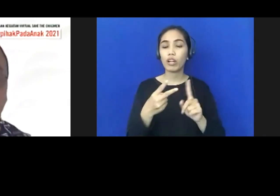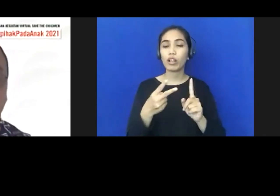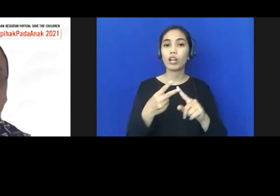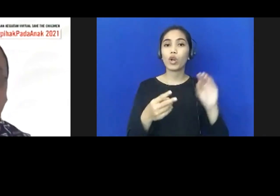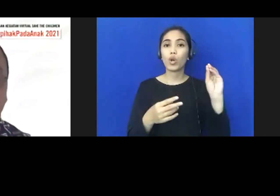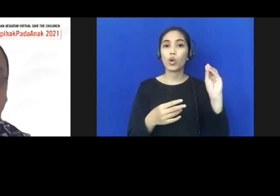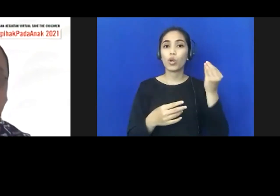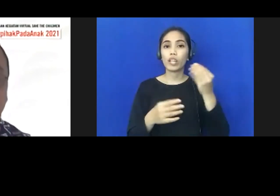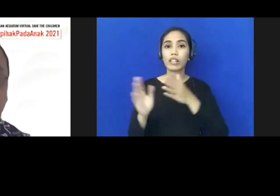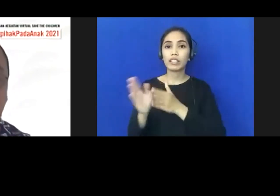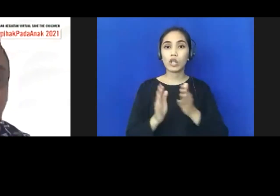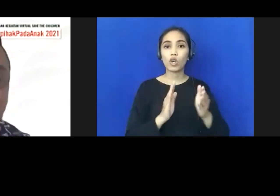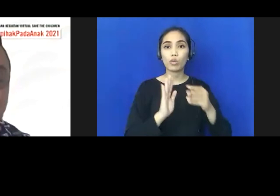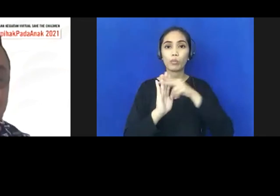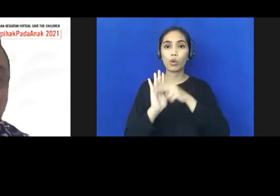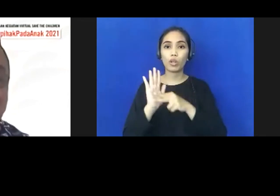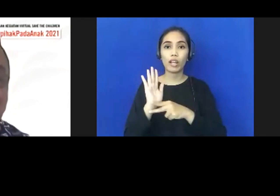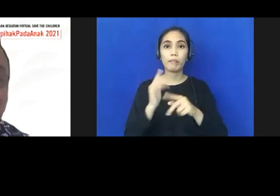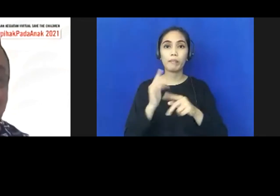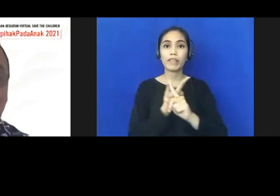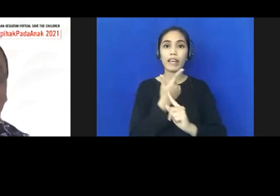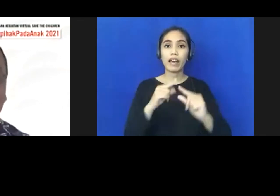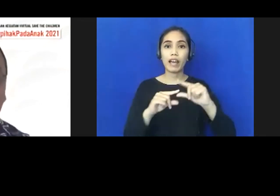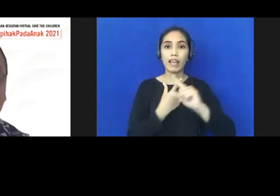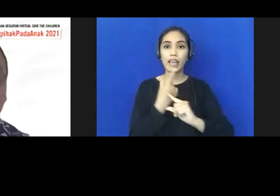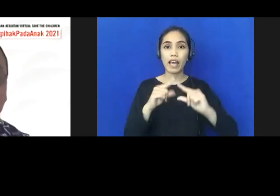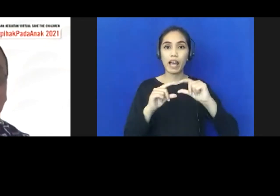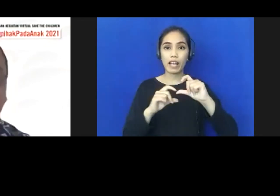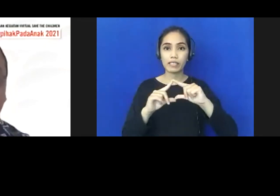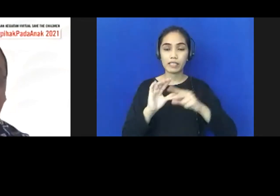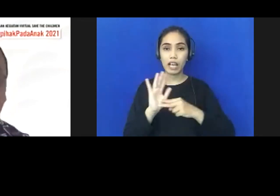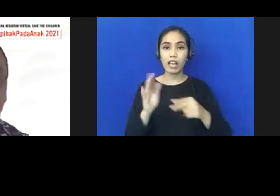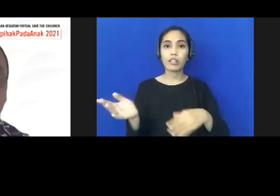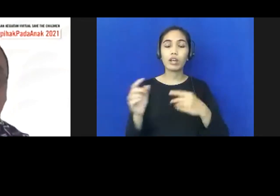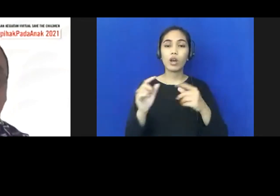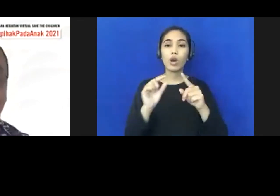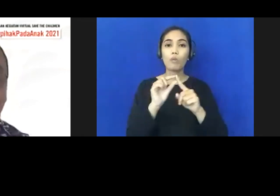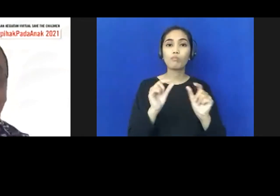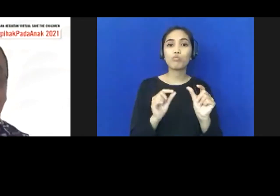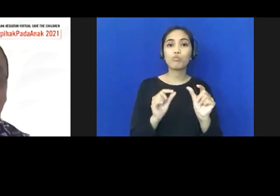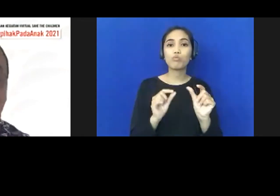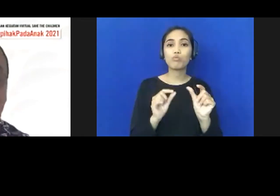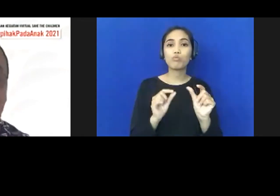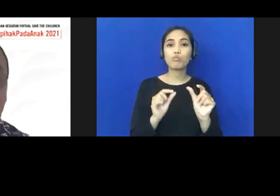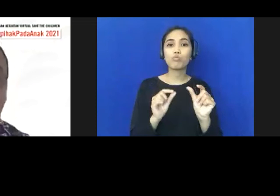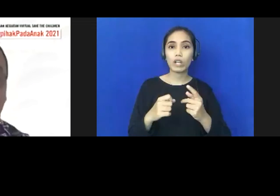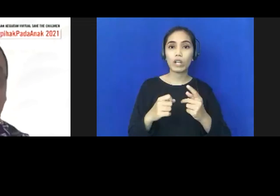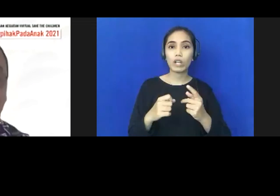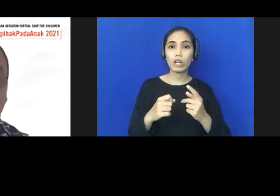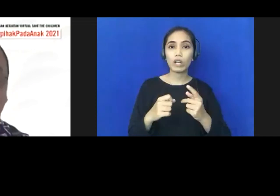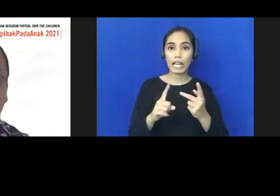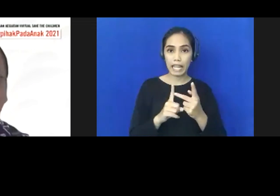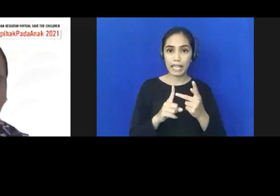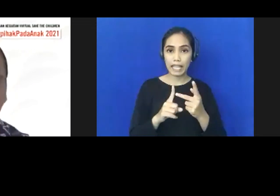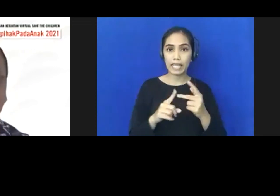Bapak Ibu, terima kasih siang ini, semoga masih semangat semuanya ya, walaupun mungkin suasana panas